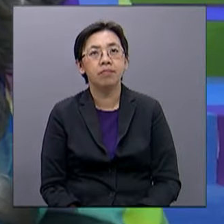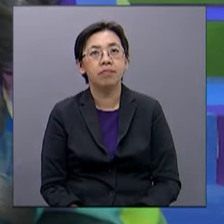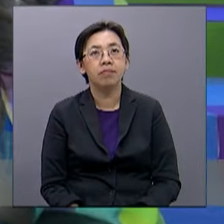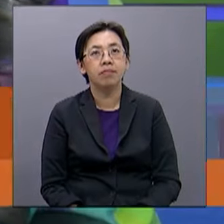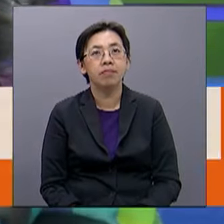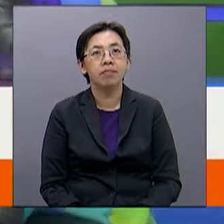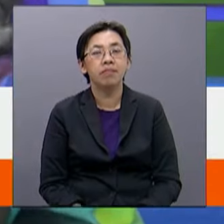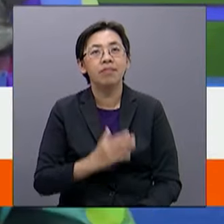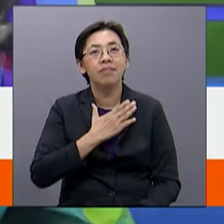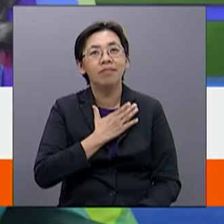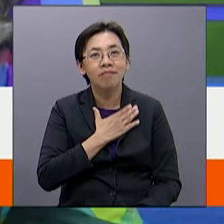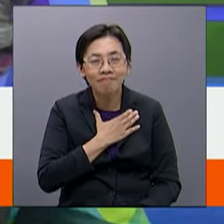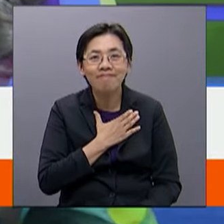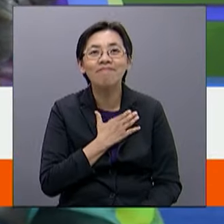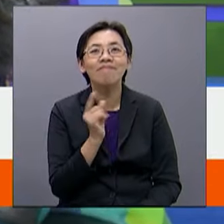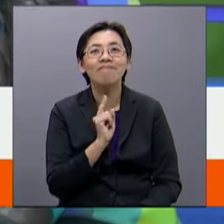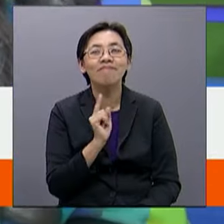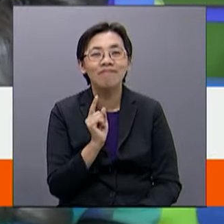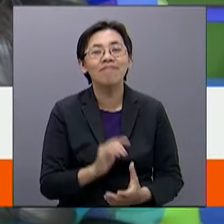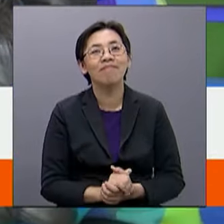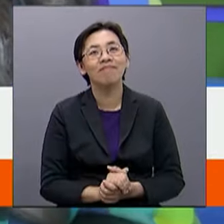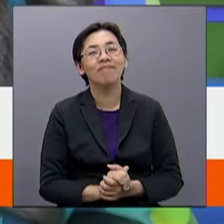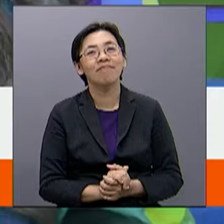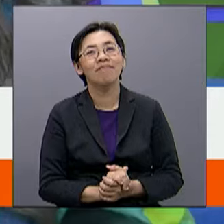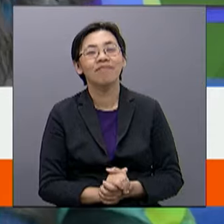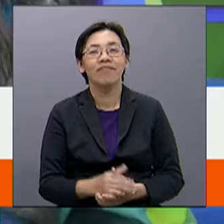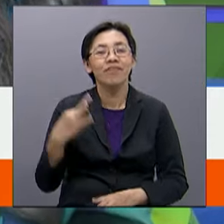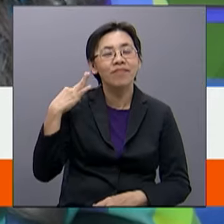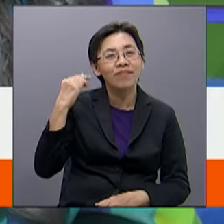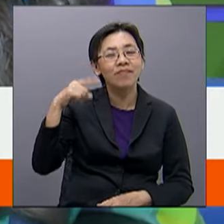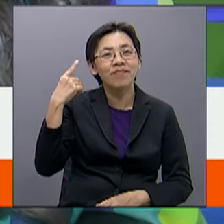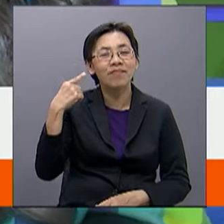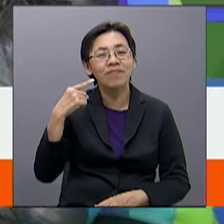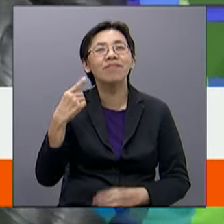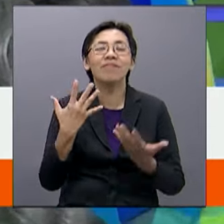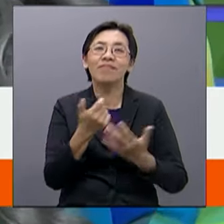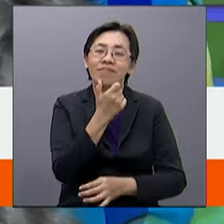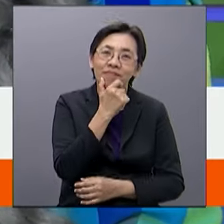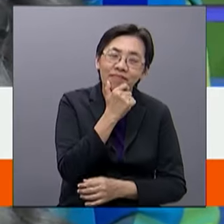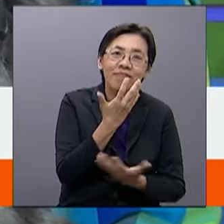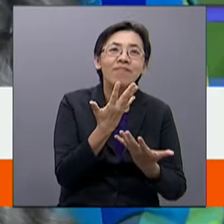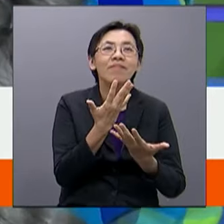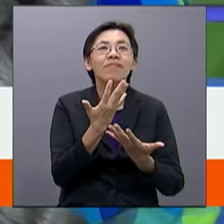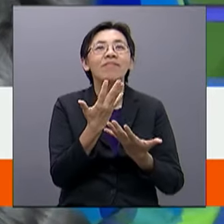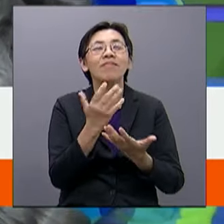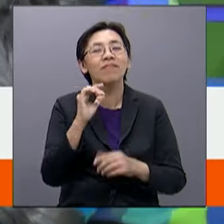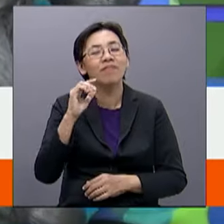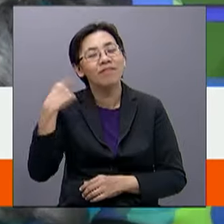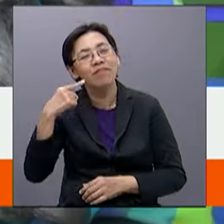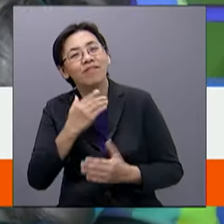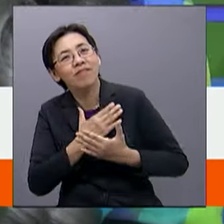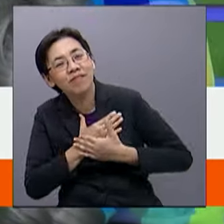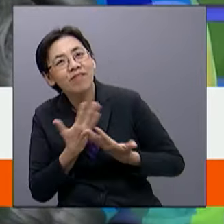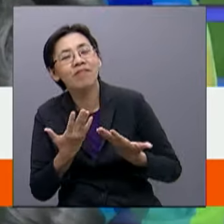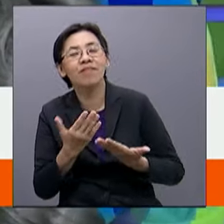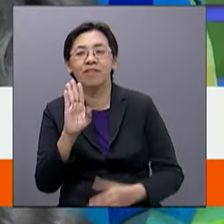ที่ให้กับเรามากขึ้นไม่ว่าจะเป็นนางแบบสาวข้ามเพศเองก็ตามนะคะหรือว่าเกย์หรือว่าเลสเบี้ยนหรือไบเซ็กชวลก็ตามนะคะก็